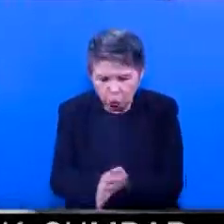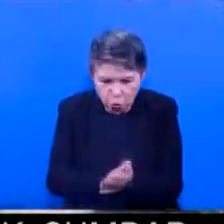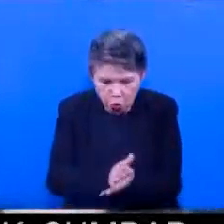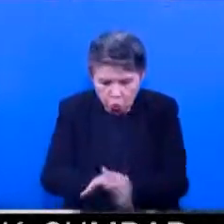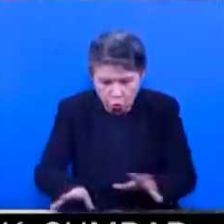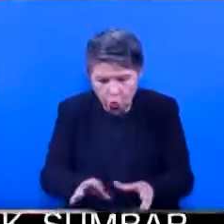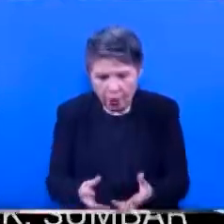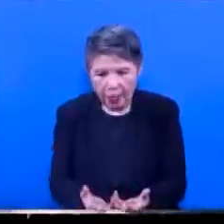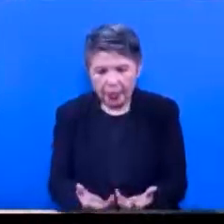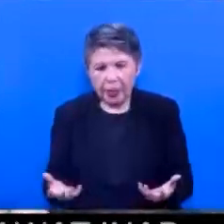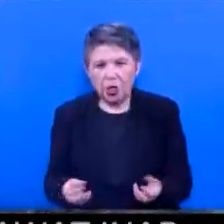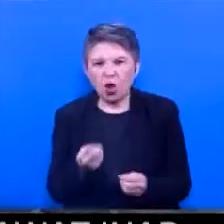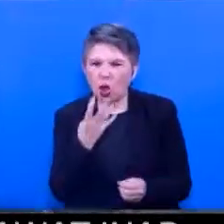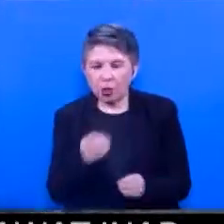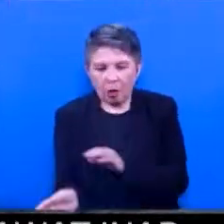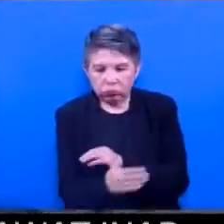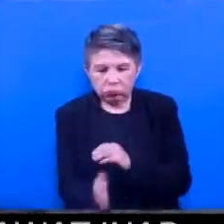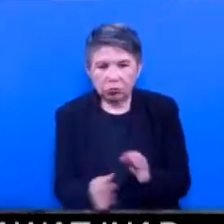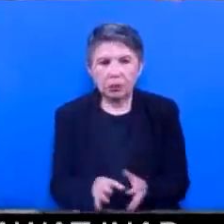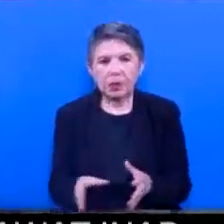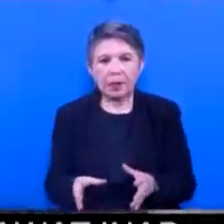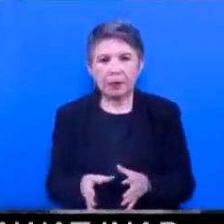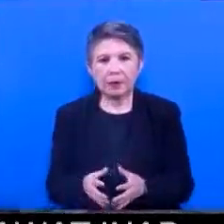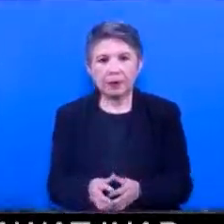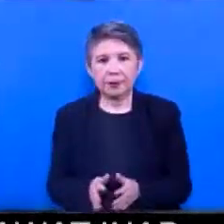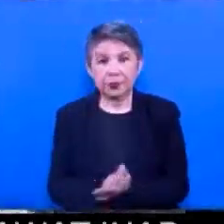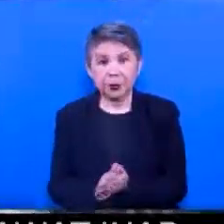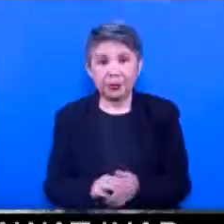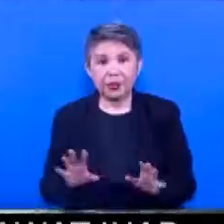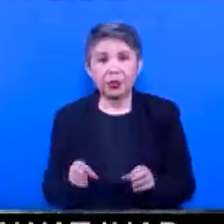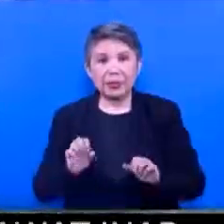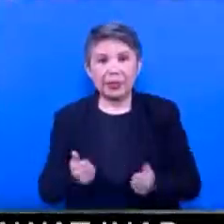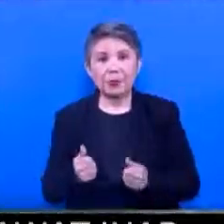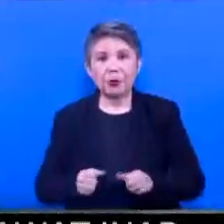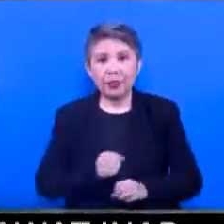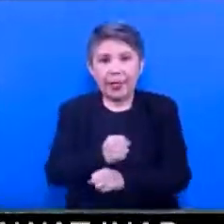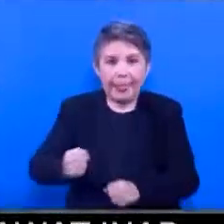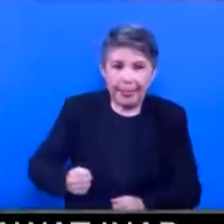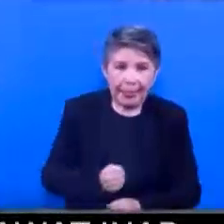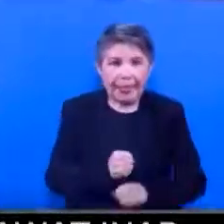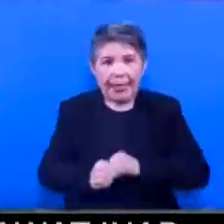dibersihkan, dipisahkan dari kotoran-kotoran dan bersiap untuk digiling.